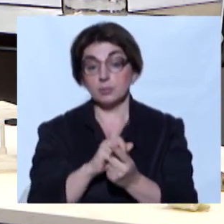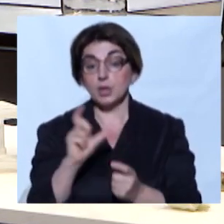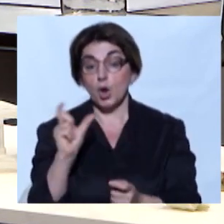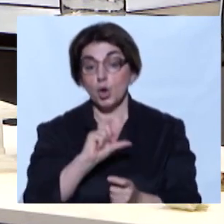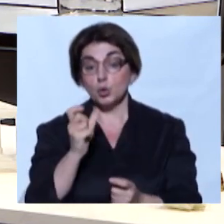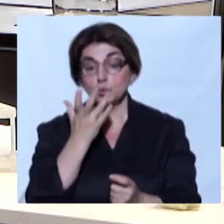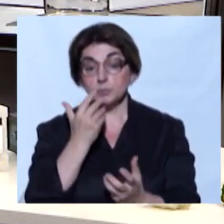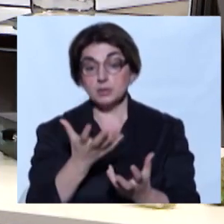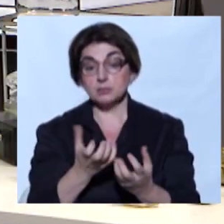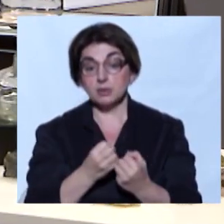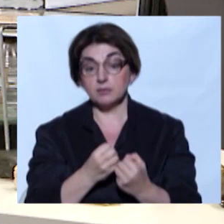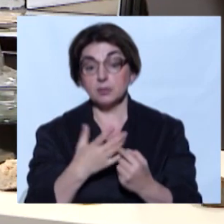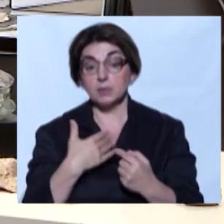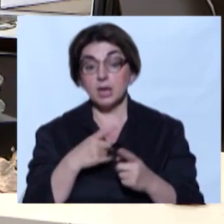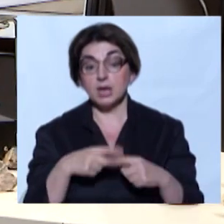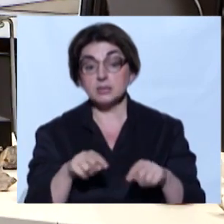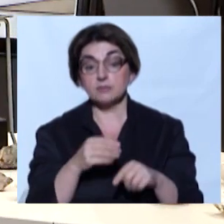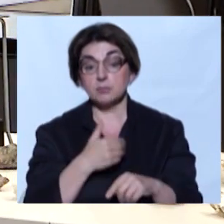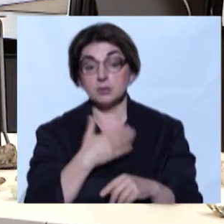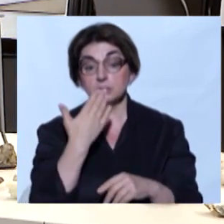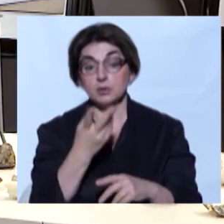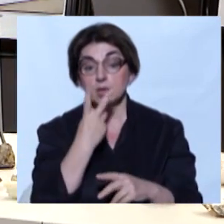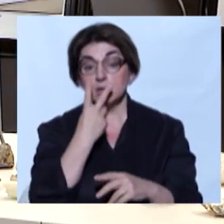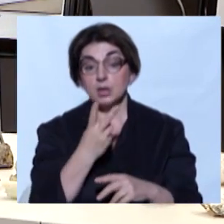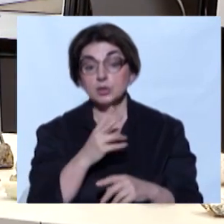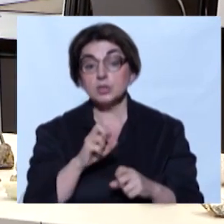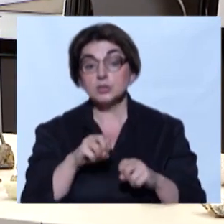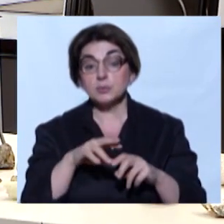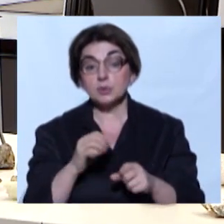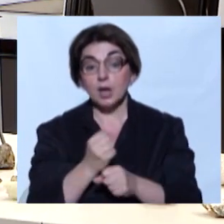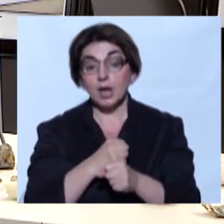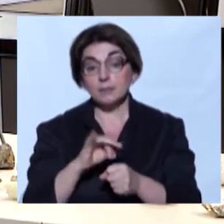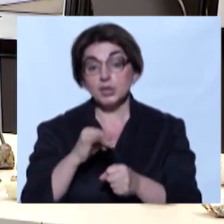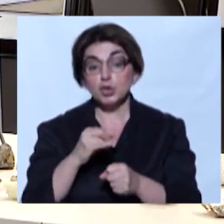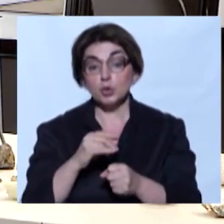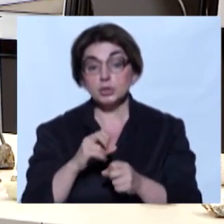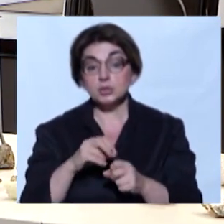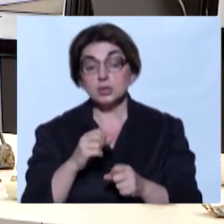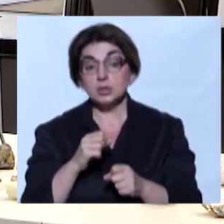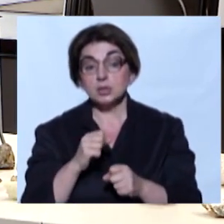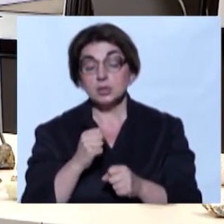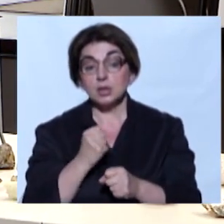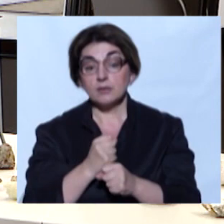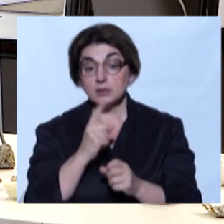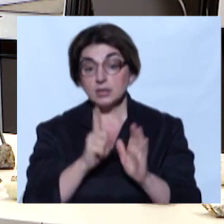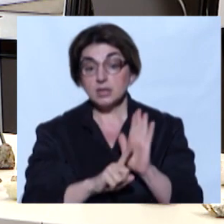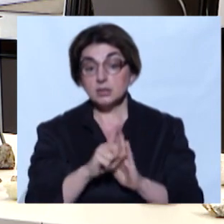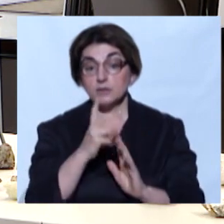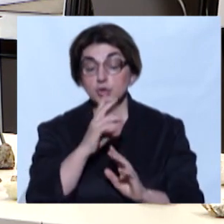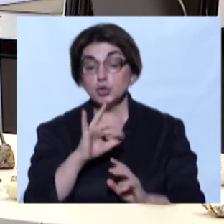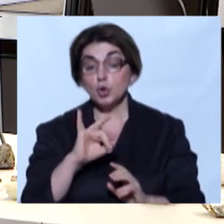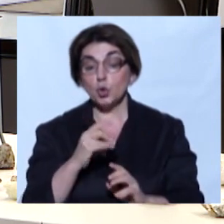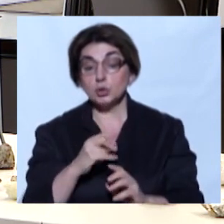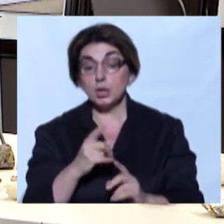გალურჯდება. Მე ასევე მინდა დღეს თქვენ გაჩვენოთ იოდის სუბლიმაცია და ჩვენ გაკვეთილის დასაწყისში აღვნიშნეთ რომ